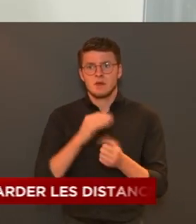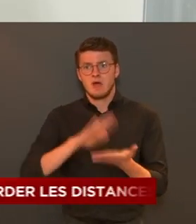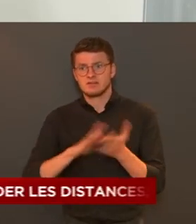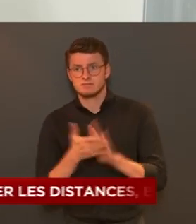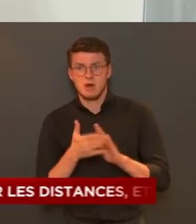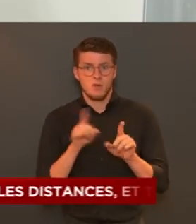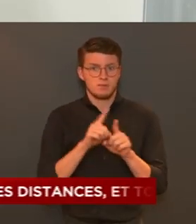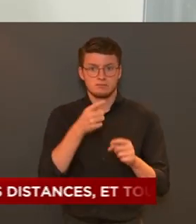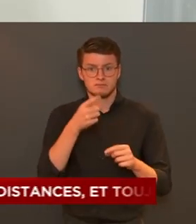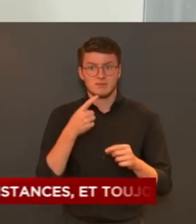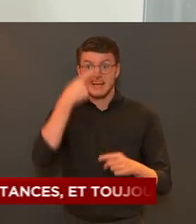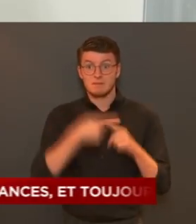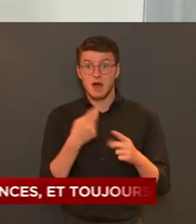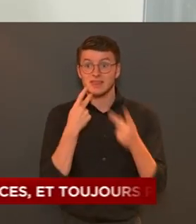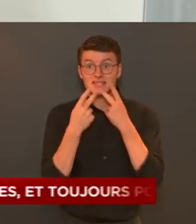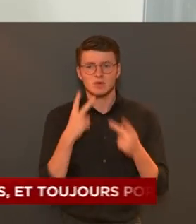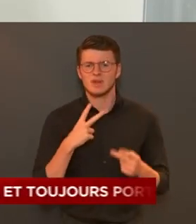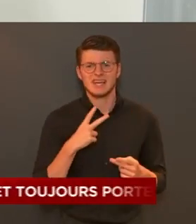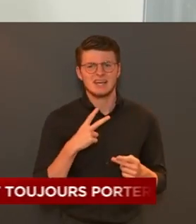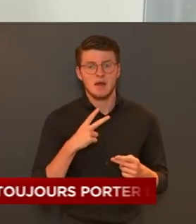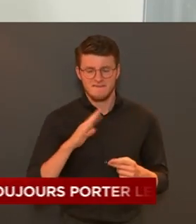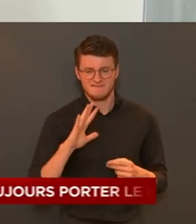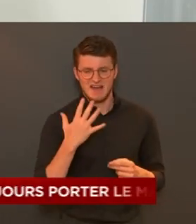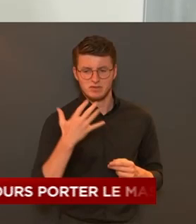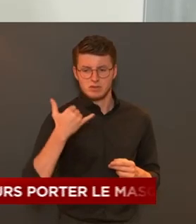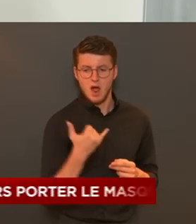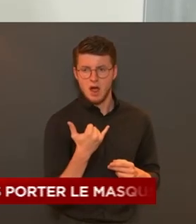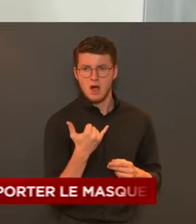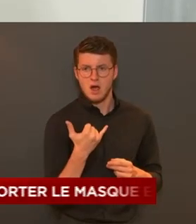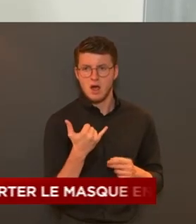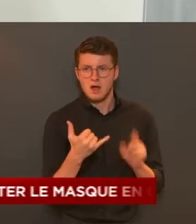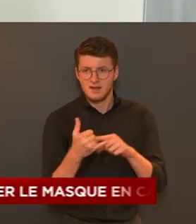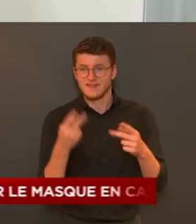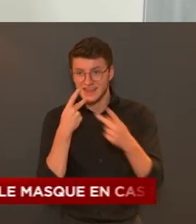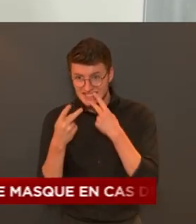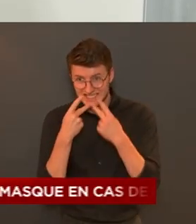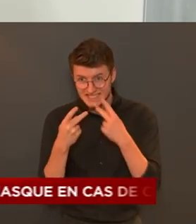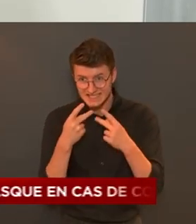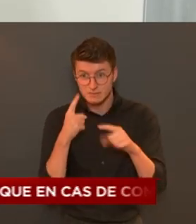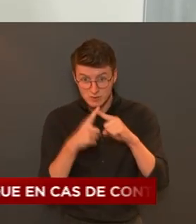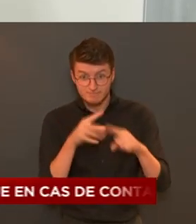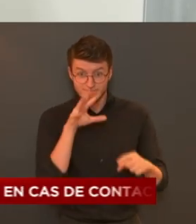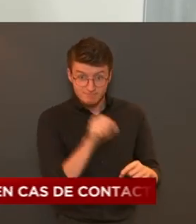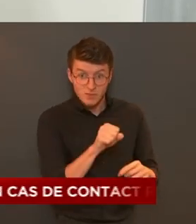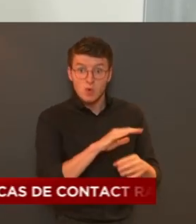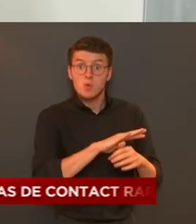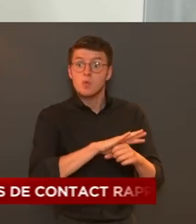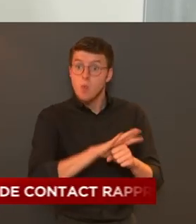seul test. Vous devrez faire un seul test au jour 5. Si le test est